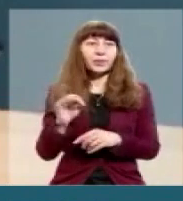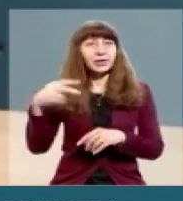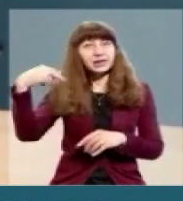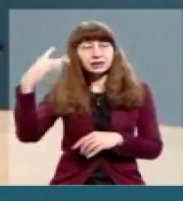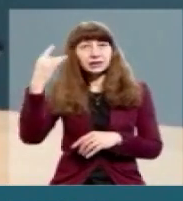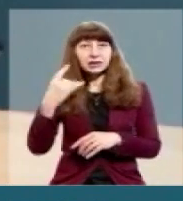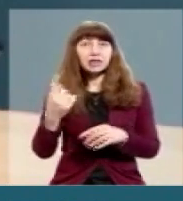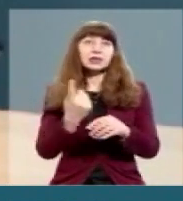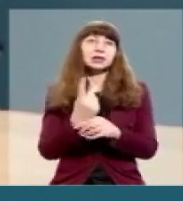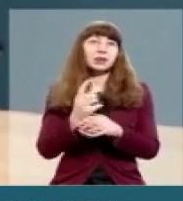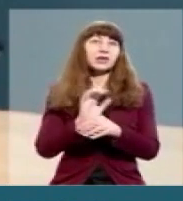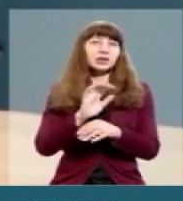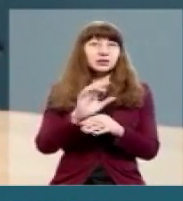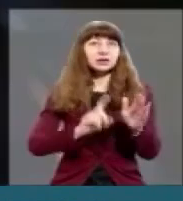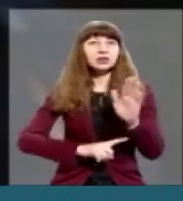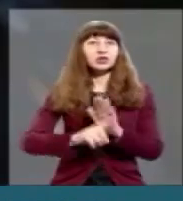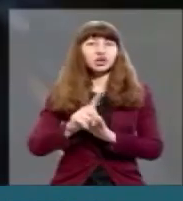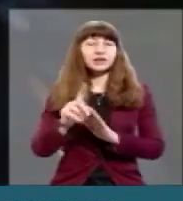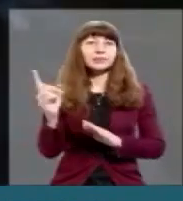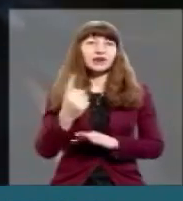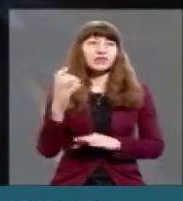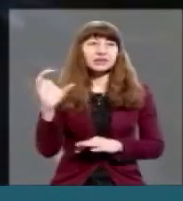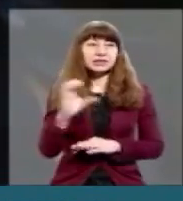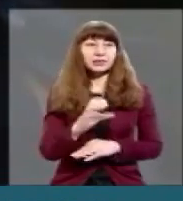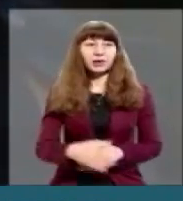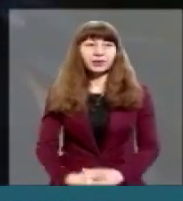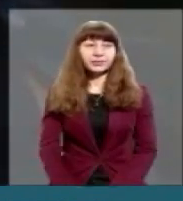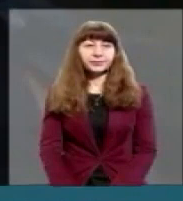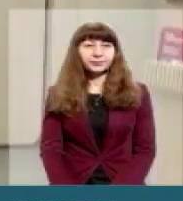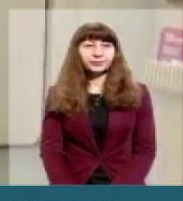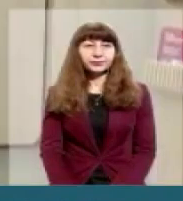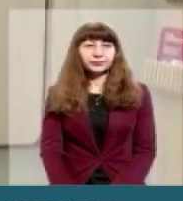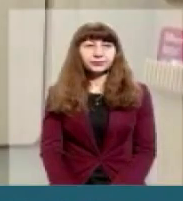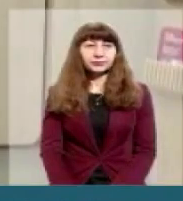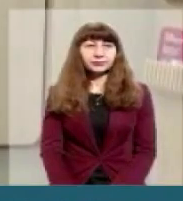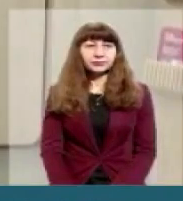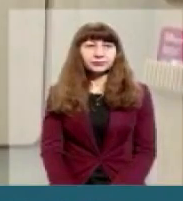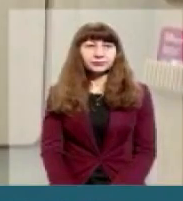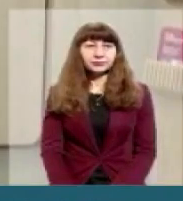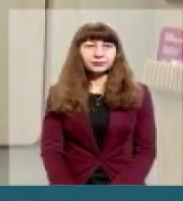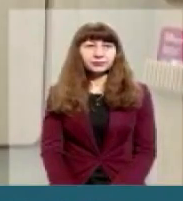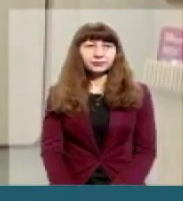артады. Президент бұны бірінші қыркүйектен бастап қолға алуды тапсырды. Жанар Ержанова, Руслан Жабаев, Қостанай телеарнасы.